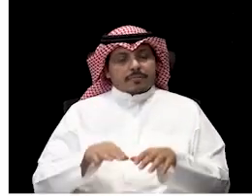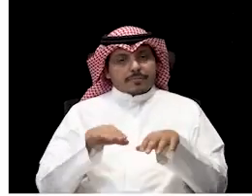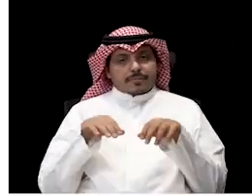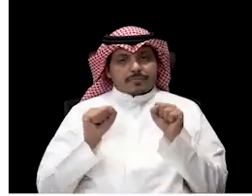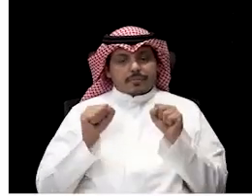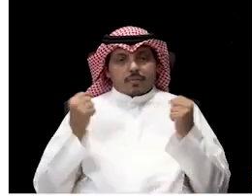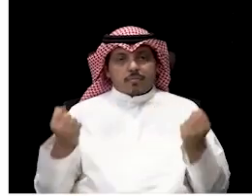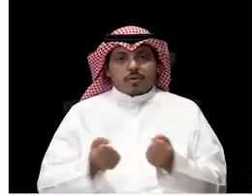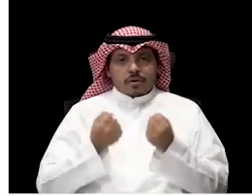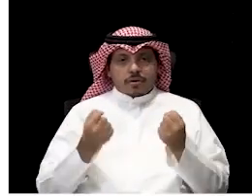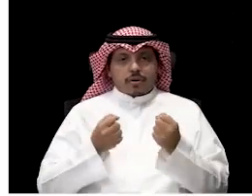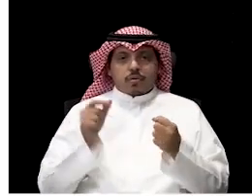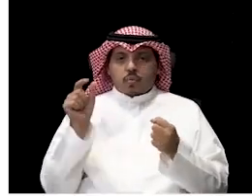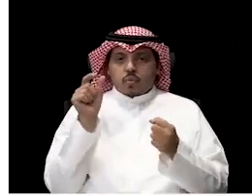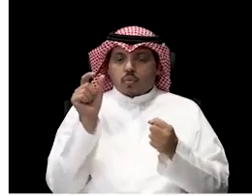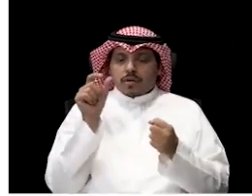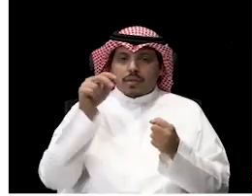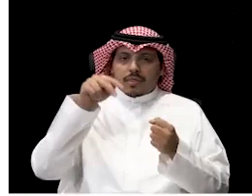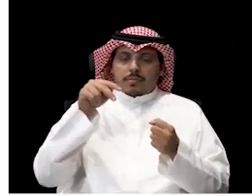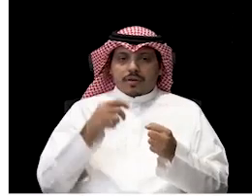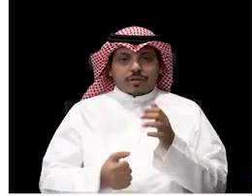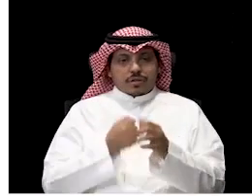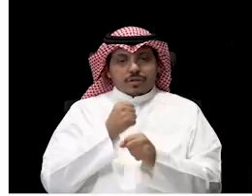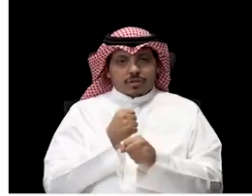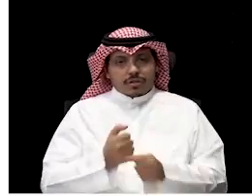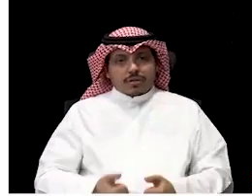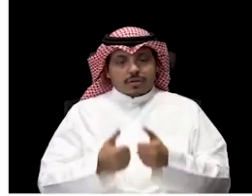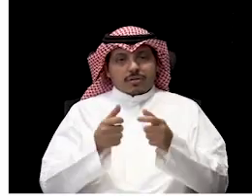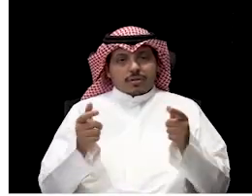انتهينا من مراجعة الوحدة الثامنة، الإنجاز الذاتي